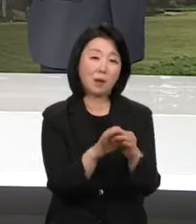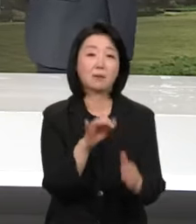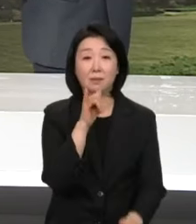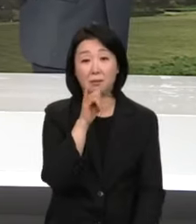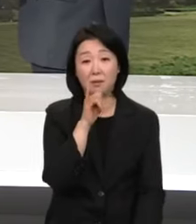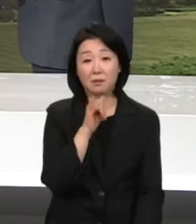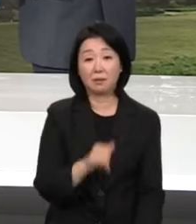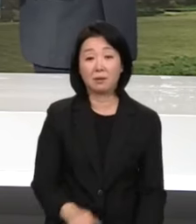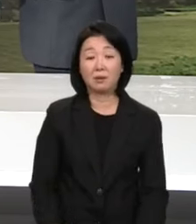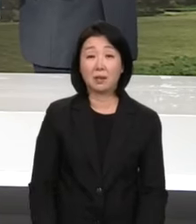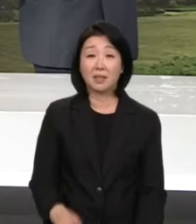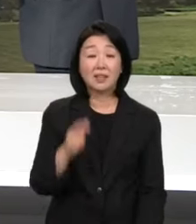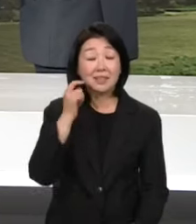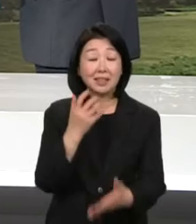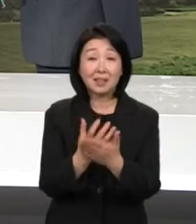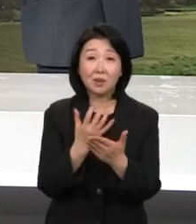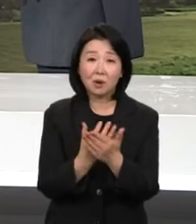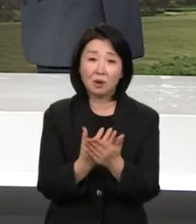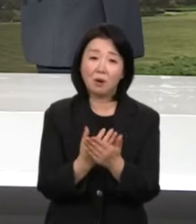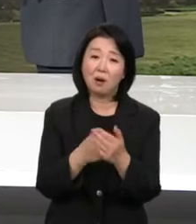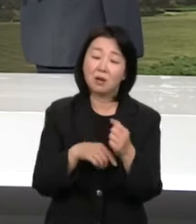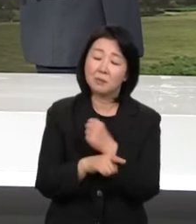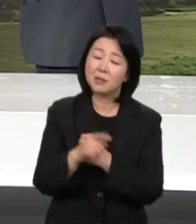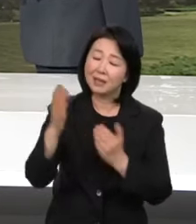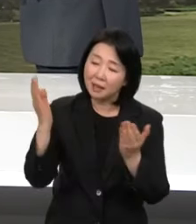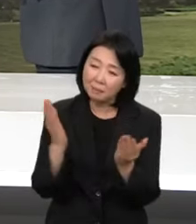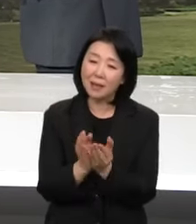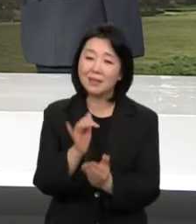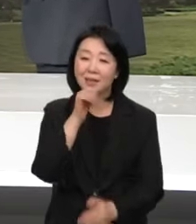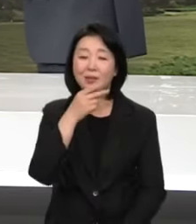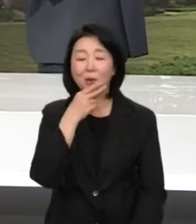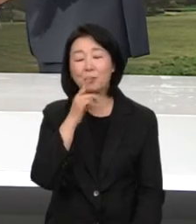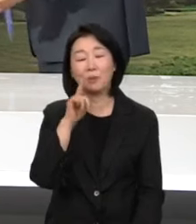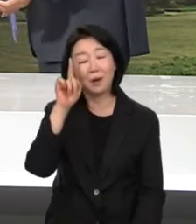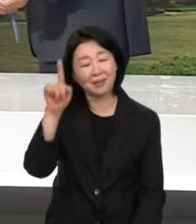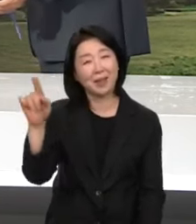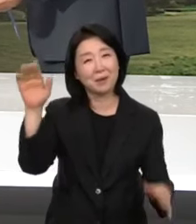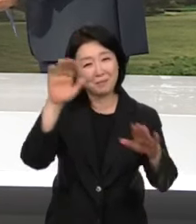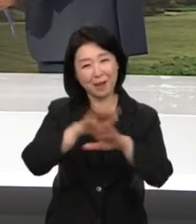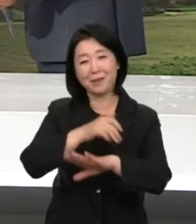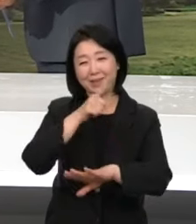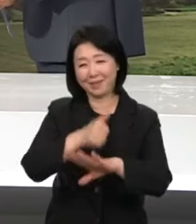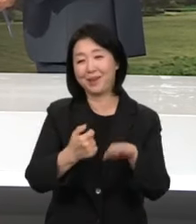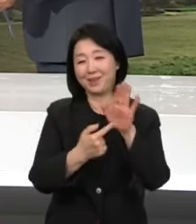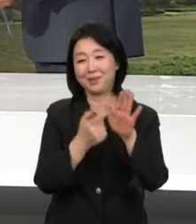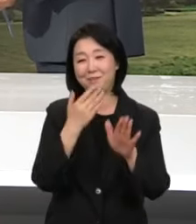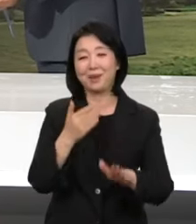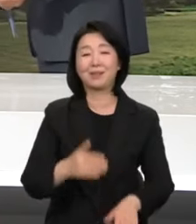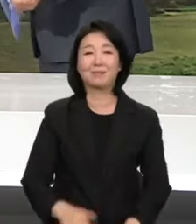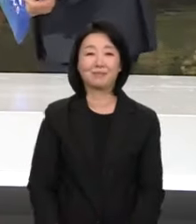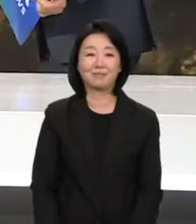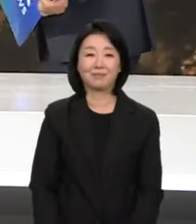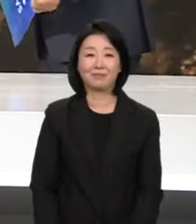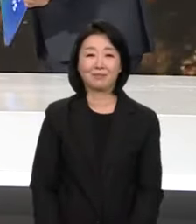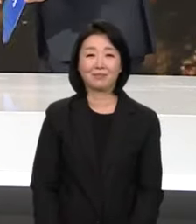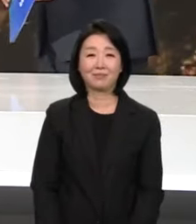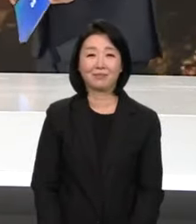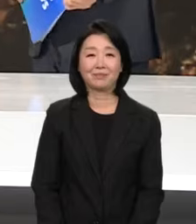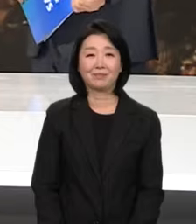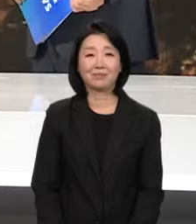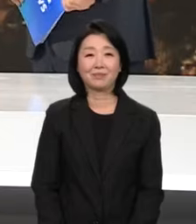자 이런 그 사자성어들이 과연 어떤 게 더 맞아 떨어질지는 내일 밤에 결정이 될 것 같습니다. 네, 여기까지 듣겠습니다.